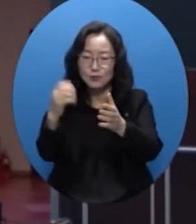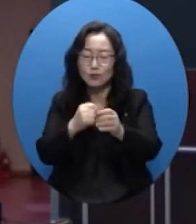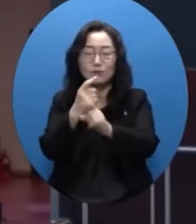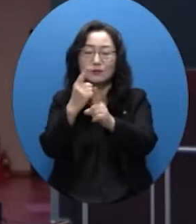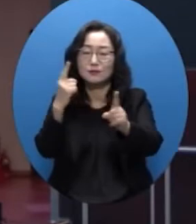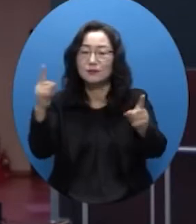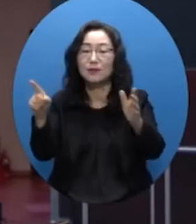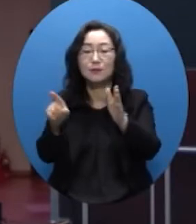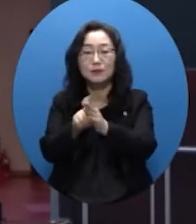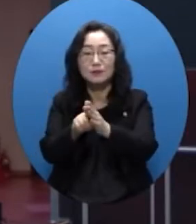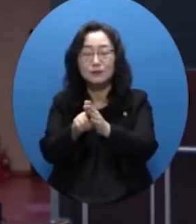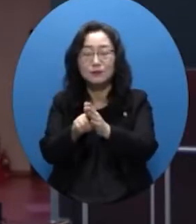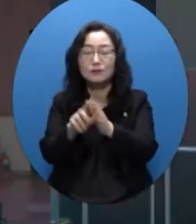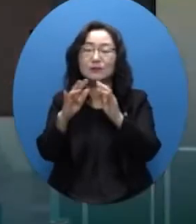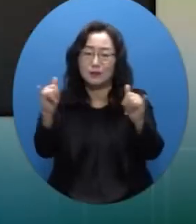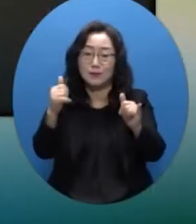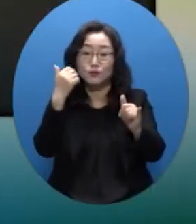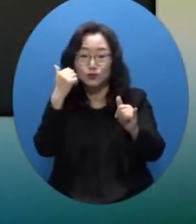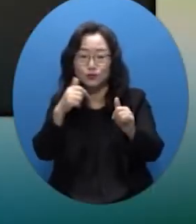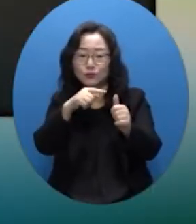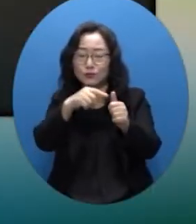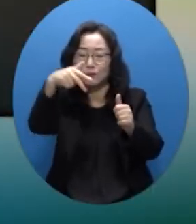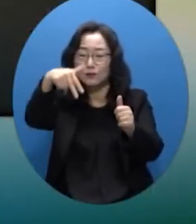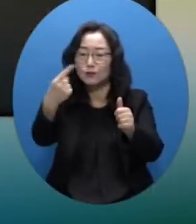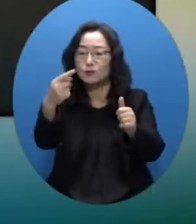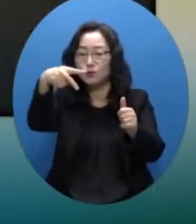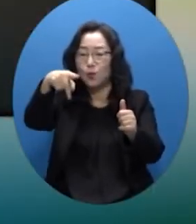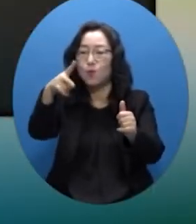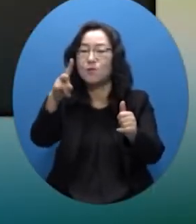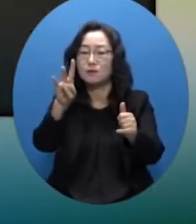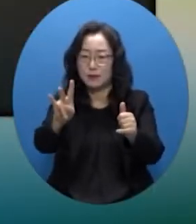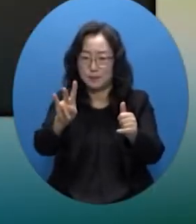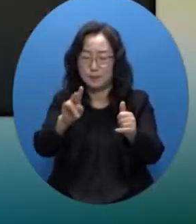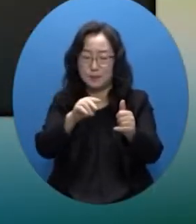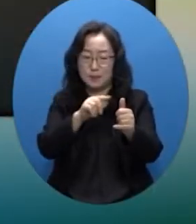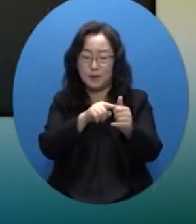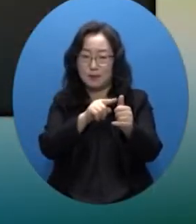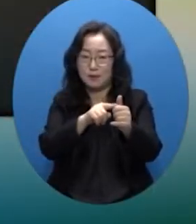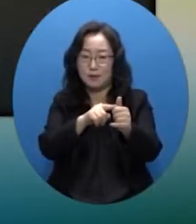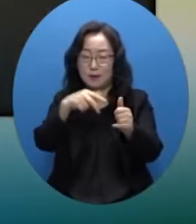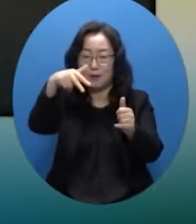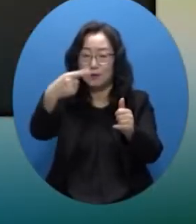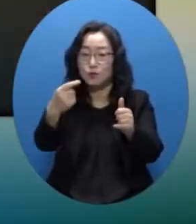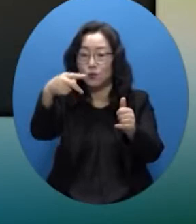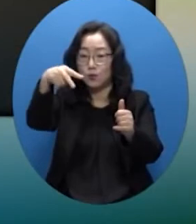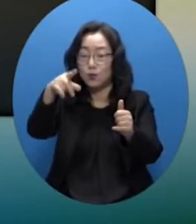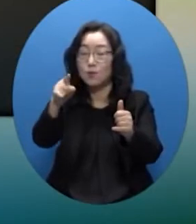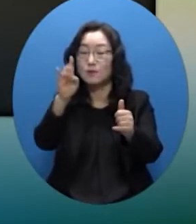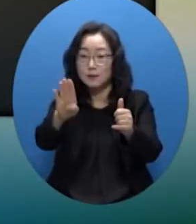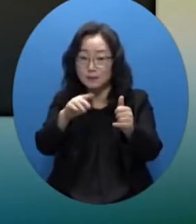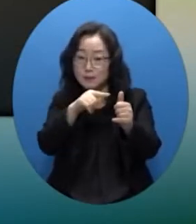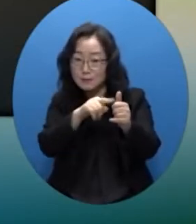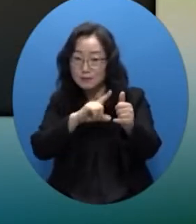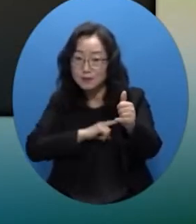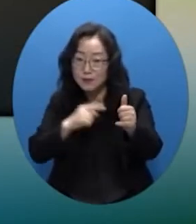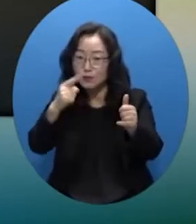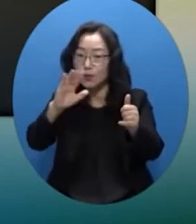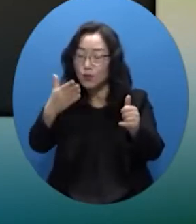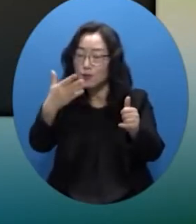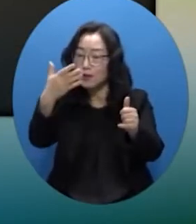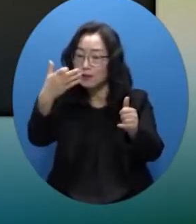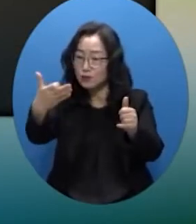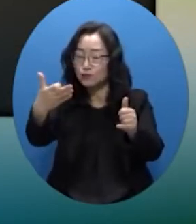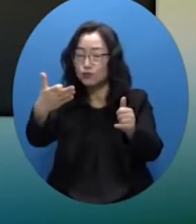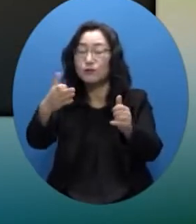믿음의 사람이 있습니다 조셉 스크라이브 4 이야기를 소개 하기 원합니다 졸라 스크라이브 는 1819년 영국 아일랜드